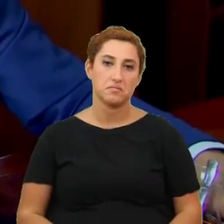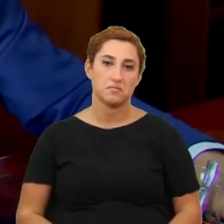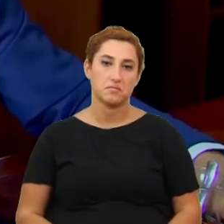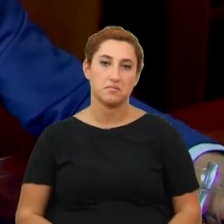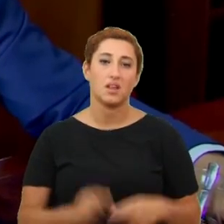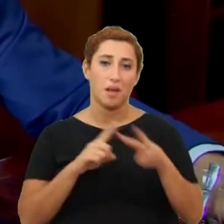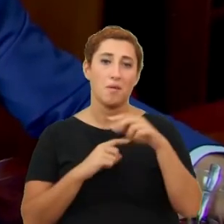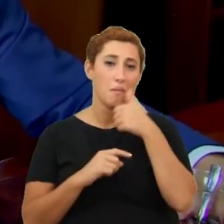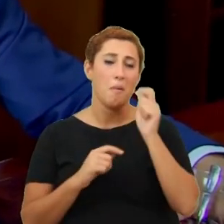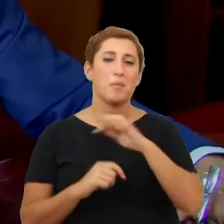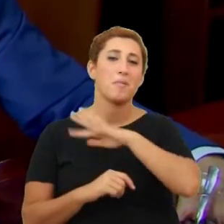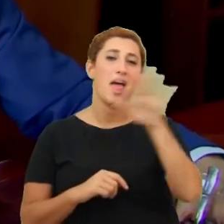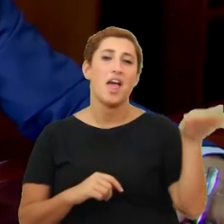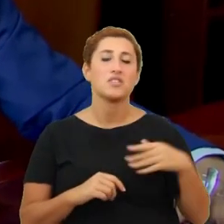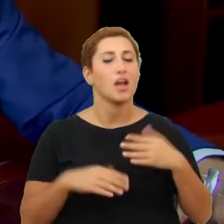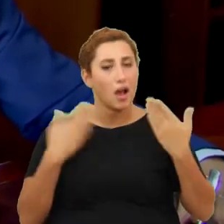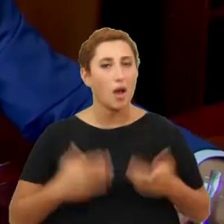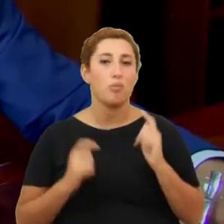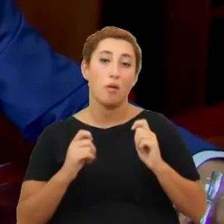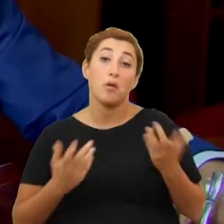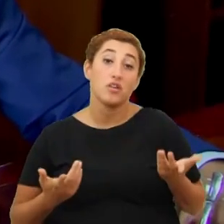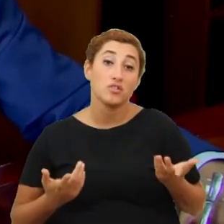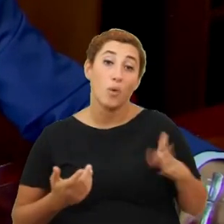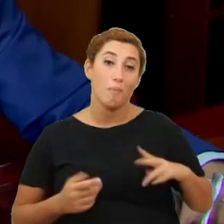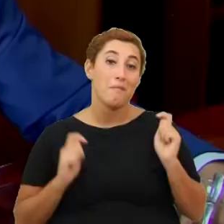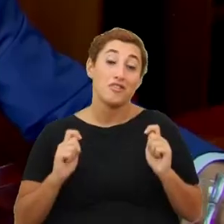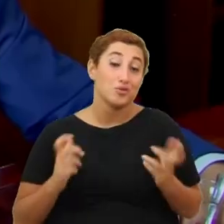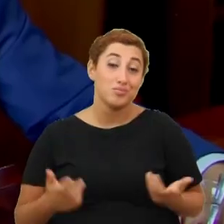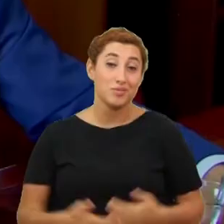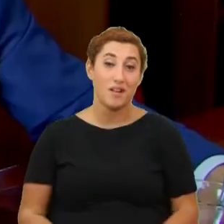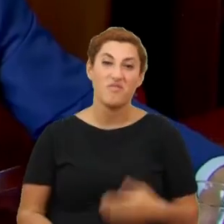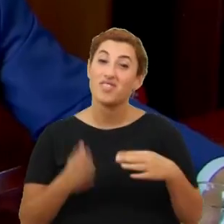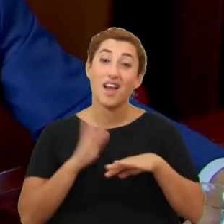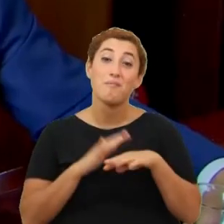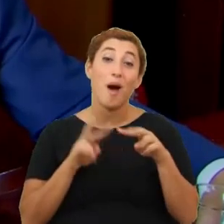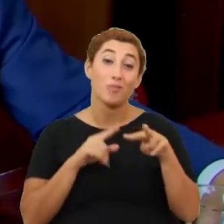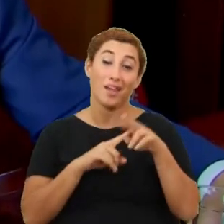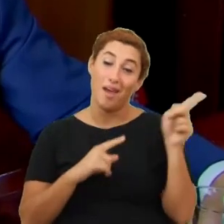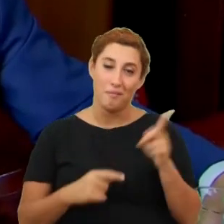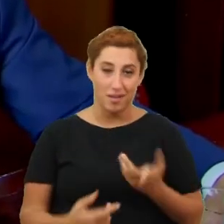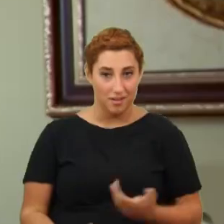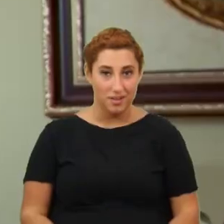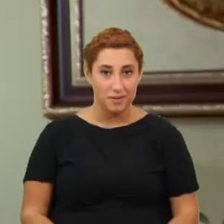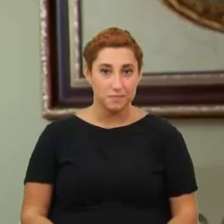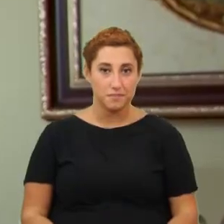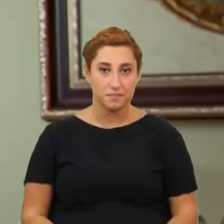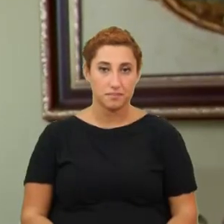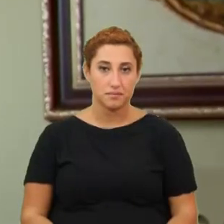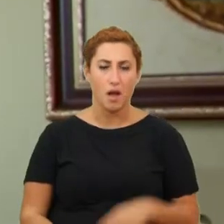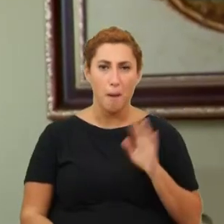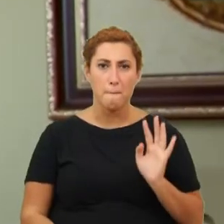Kemal babam yaptığım her şeyi sineye çekecek oğlum. Ve mecburen. Mahmut Kemal. Anladın mı?